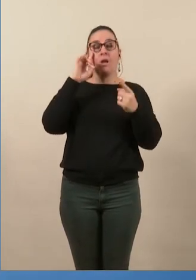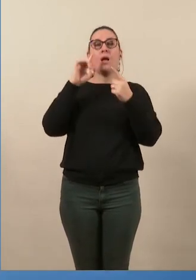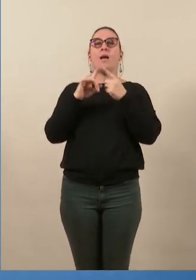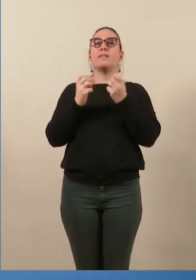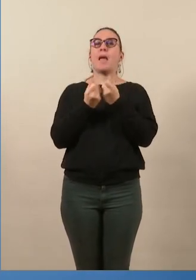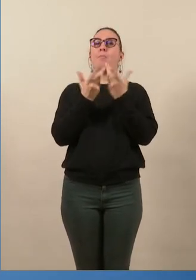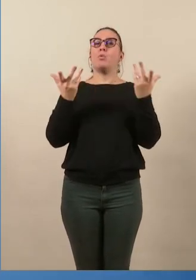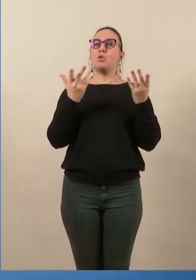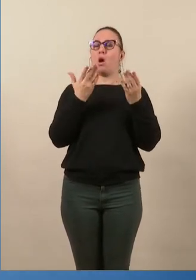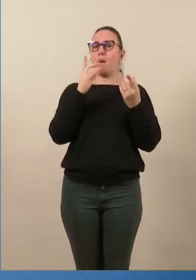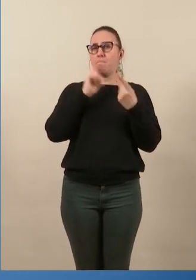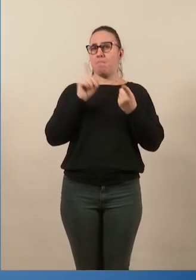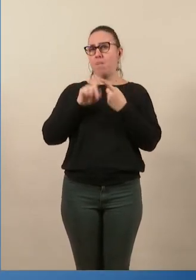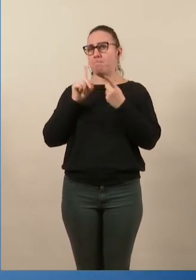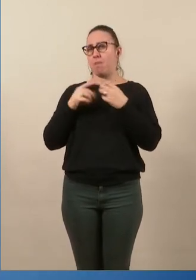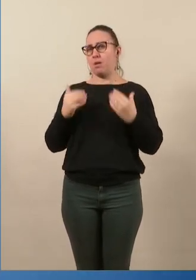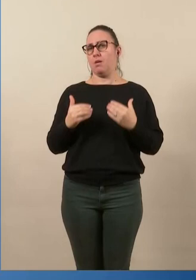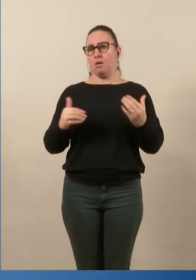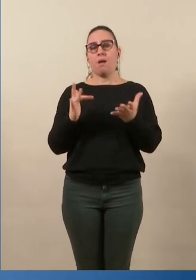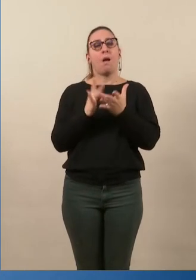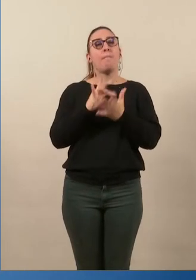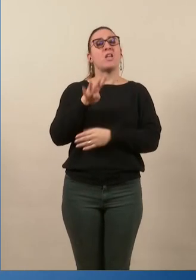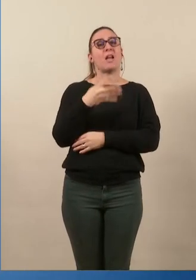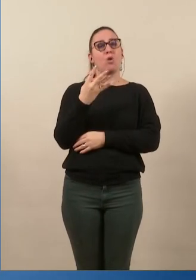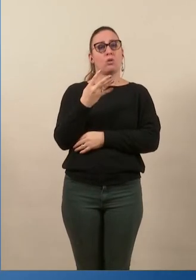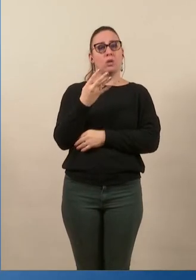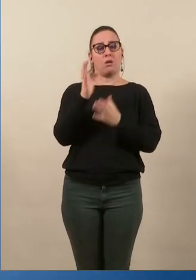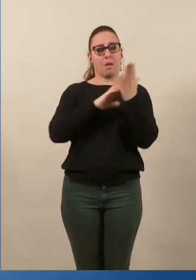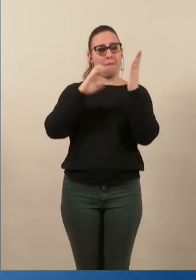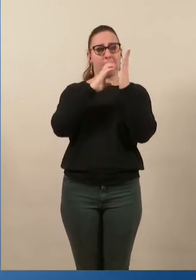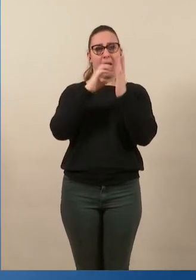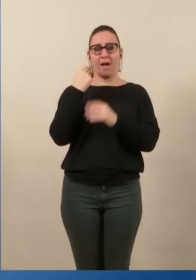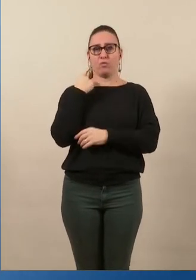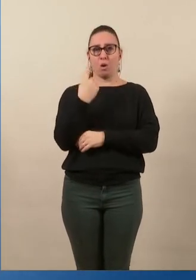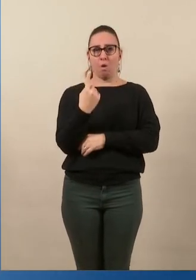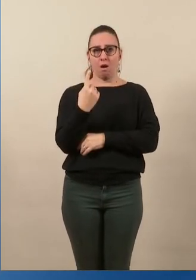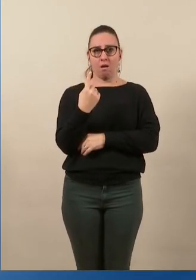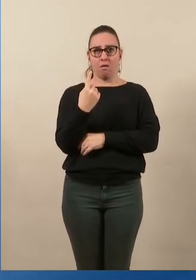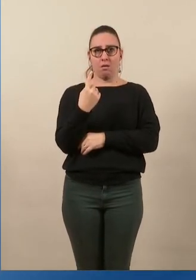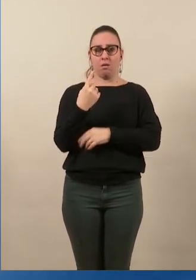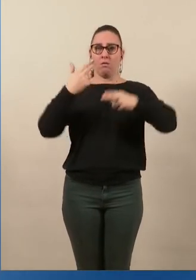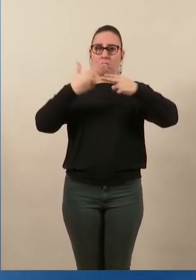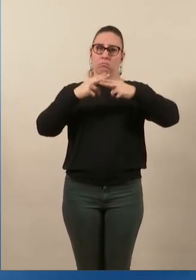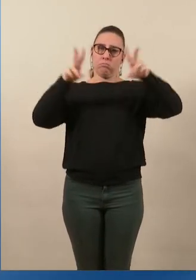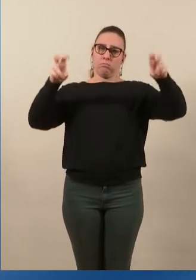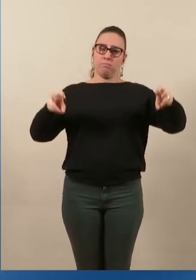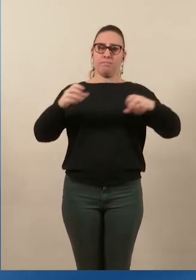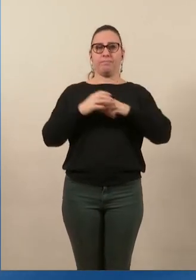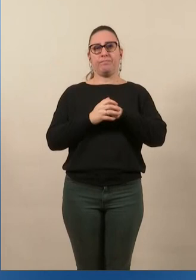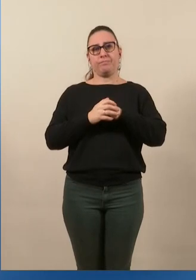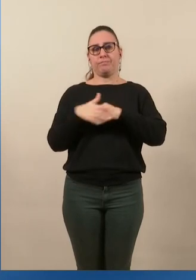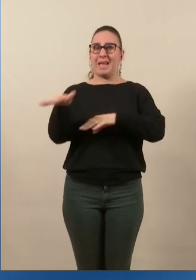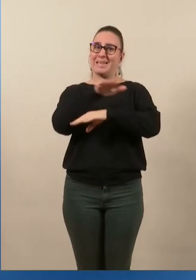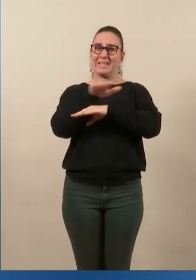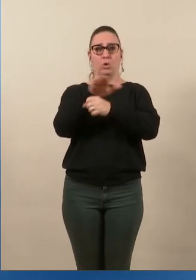conseil municipal en fait en page 14 du rapport dans le paragraphe 1 qui s'intitule garantir toutes les